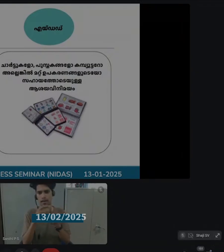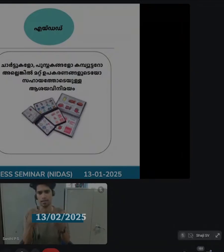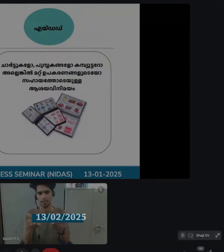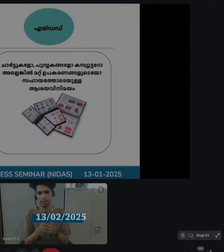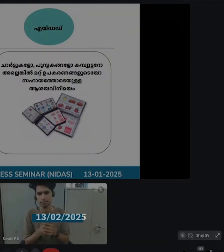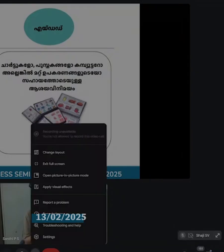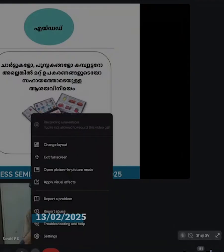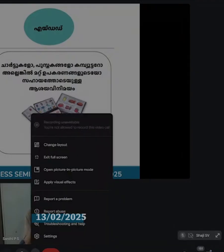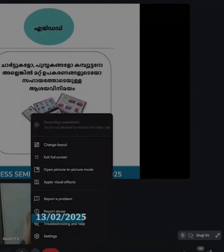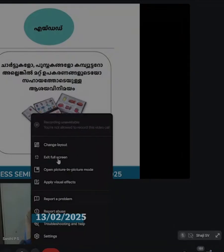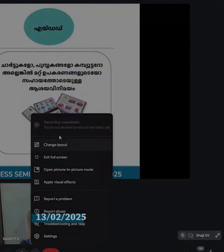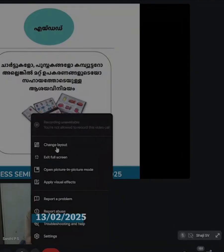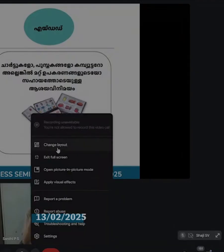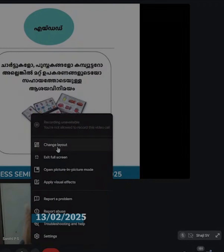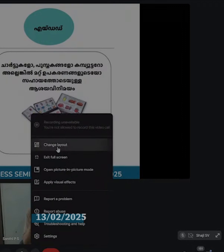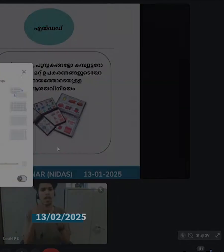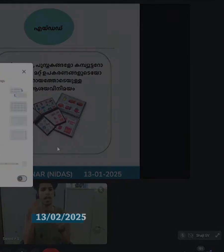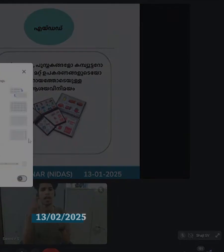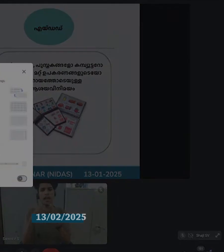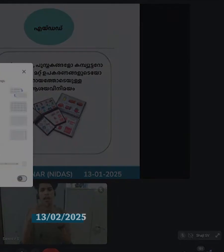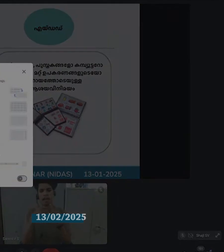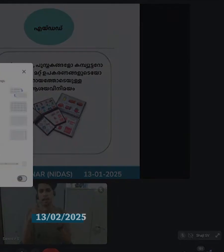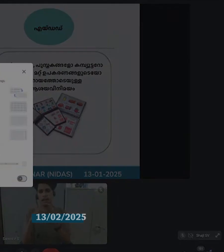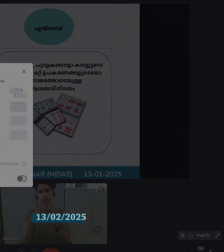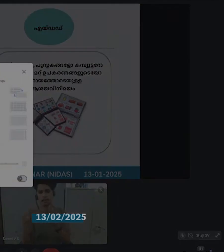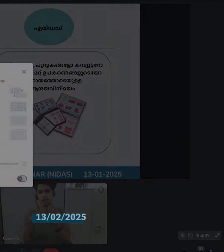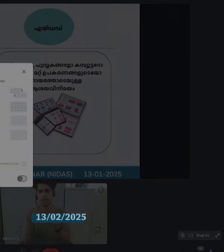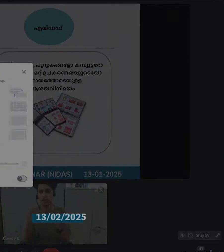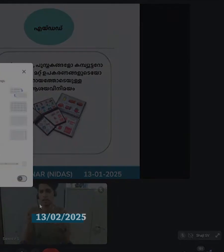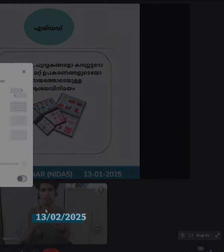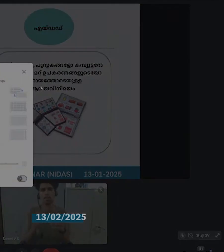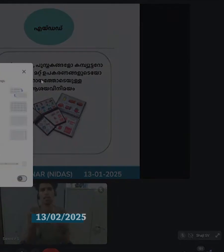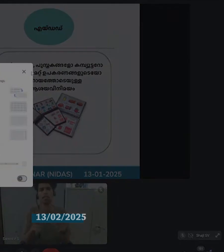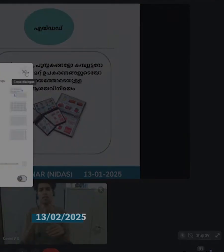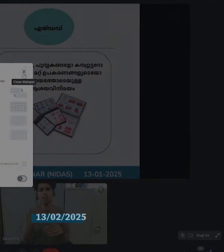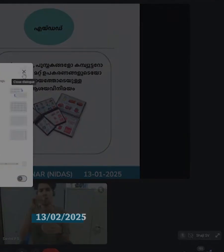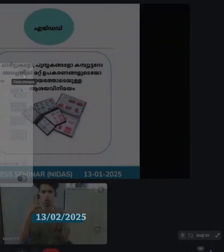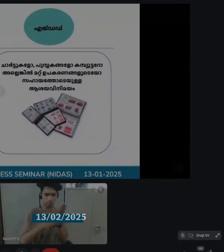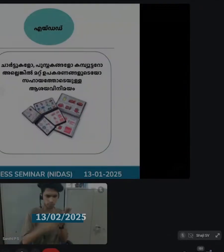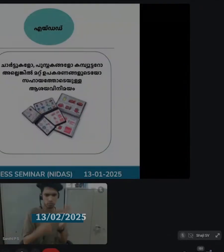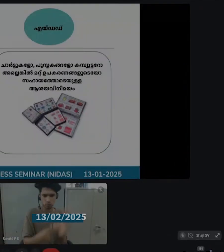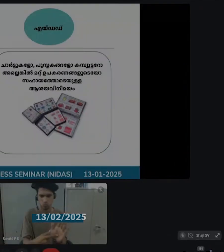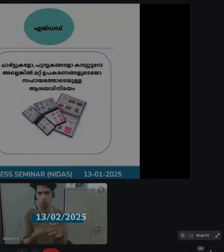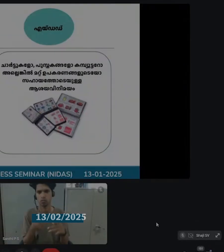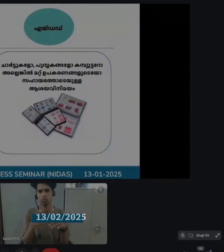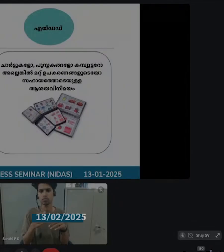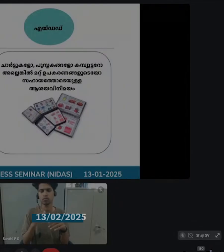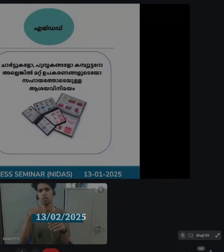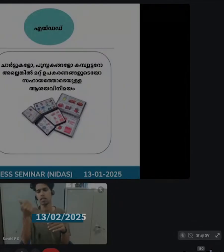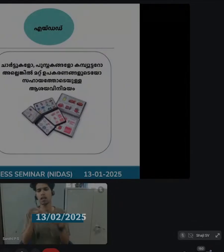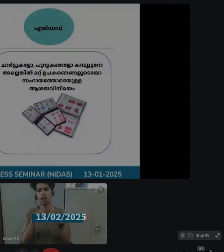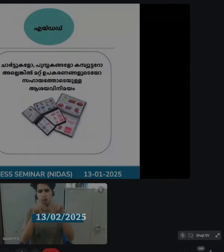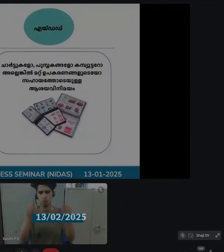എയ്ഡഡ് എന്ന് പറഞ്ഞു കഴിഞ്ഞാൽ മറ്റെന്തെങ്കിലും വസ്തുക്കളോ ഉപകരണങ്ങളോ, ബുക്കുകളാവാം, പിക്ചേഴ്സ് ആവാം, കമ്പ്യൂട്ടർ ആകാം, എന്ത് വേണമെങ്കിലും